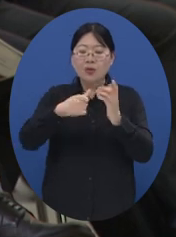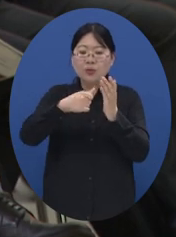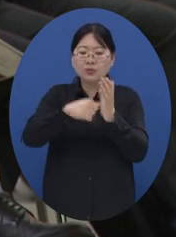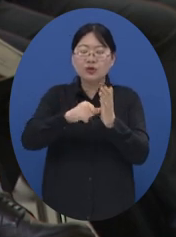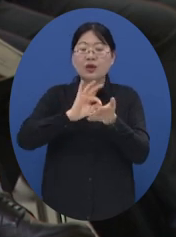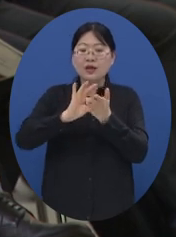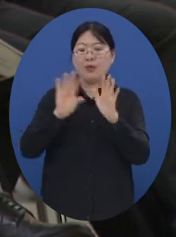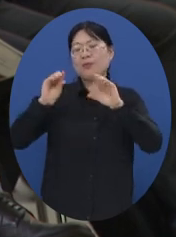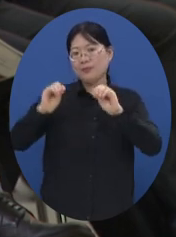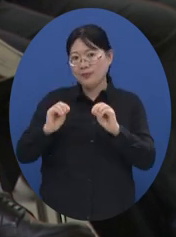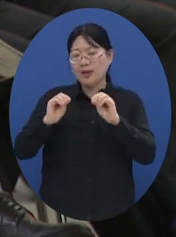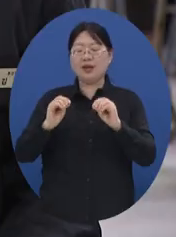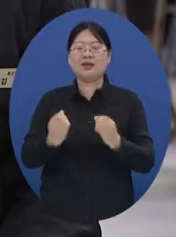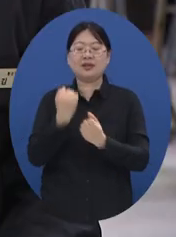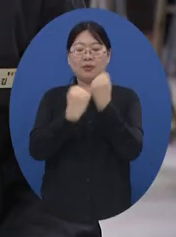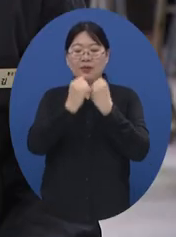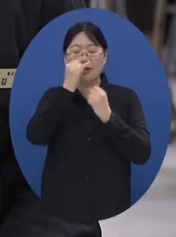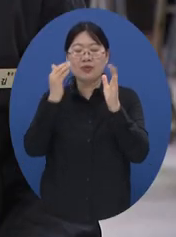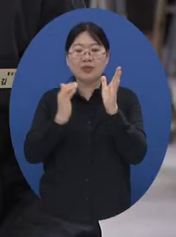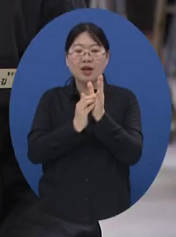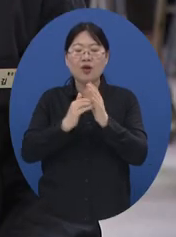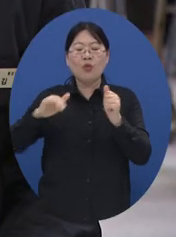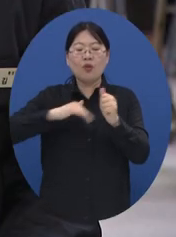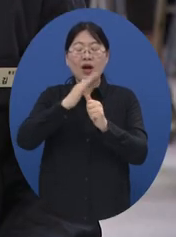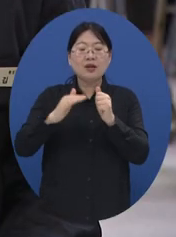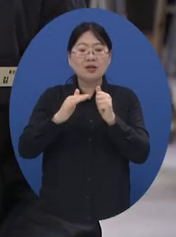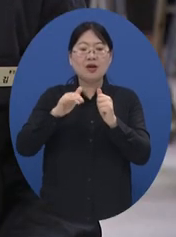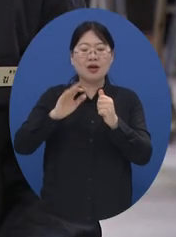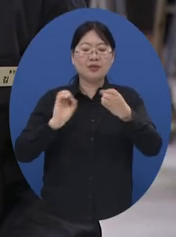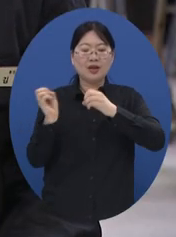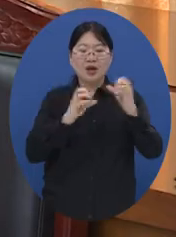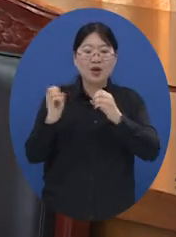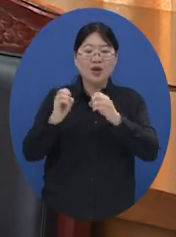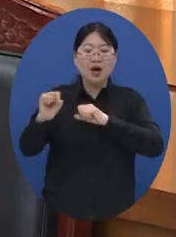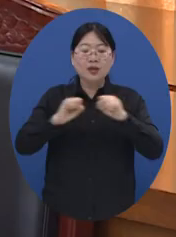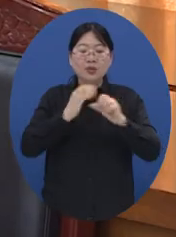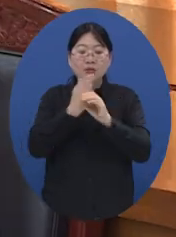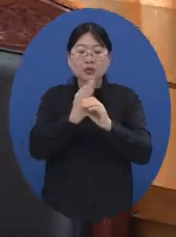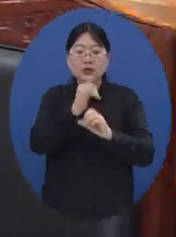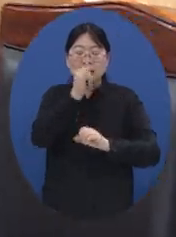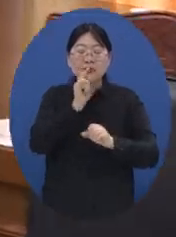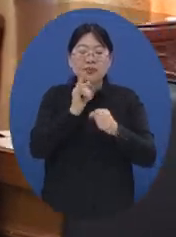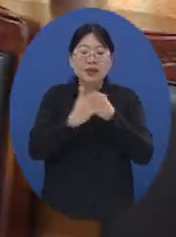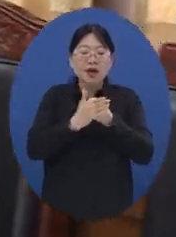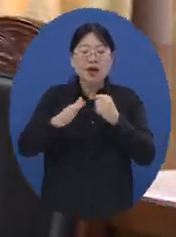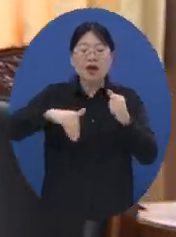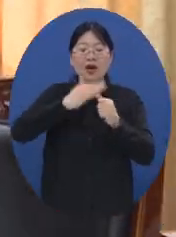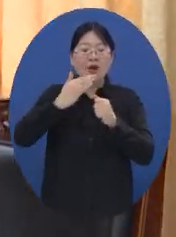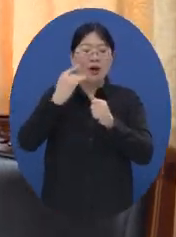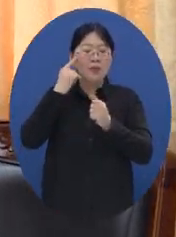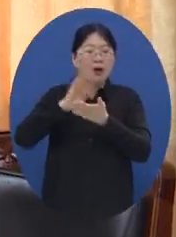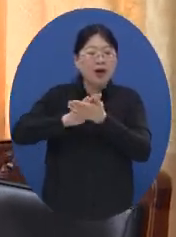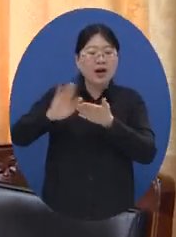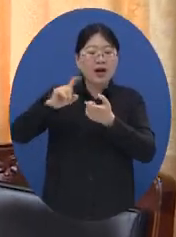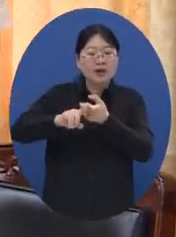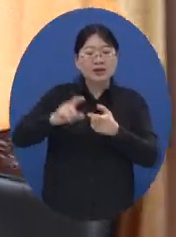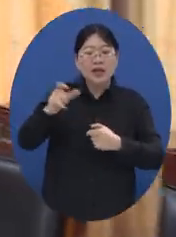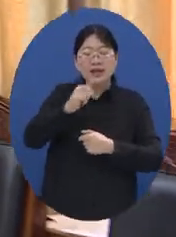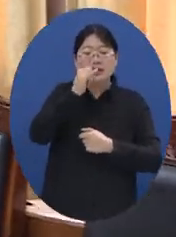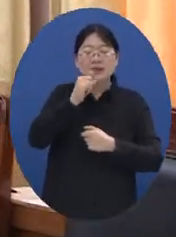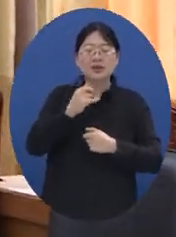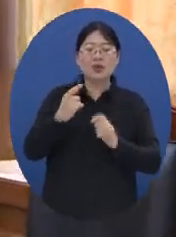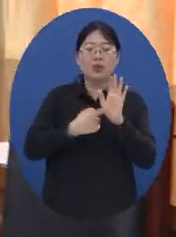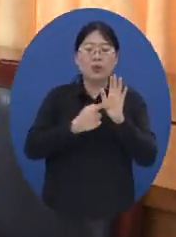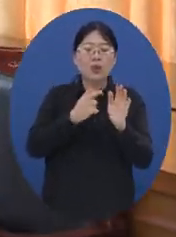국가의 페리 생 됐습니다 판정 콘서트를 개최하고 환경 홍보대사로 활동하는 등 환경과 평화에 관심이 많은 강독